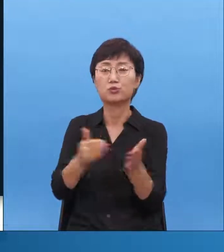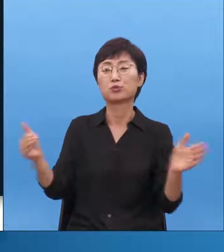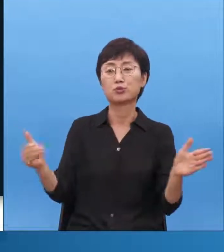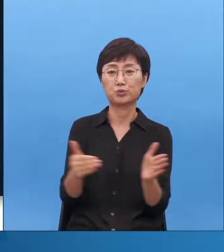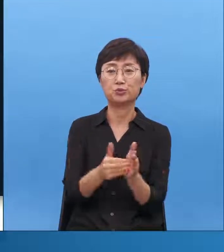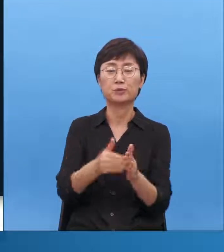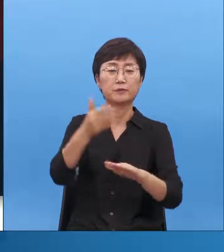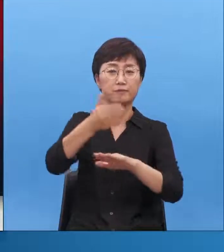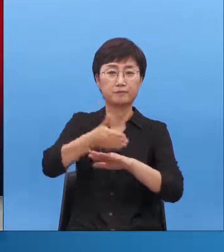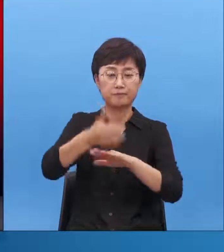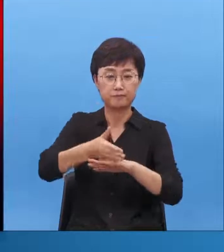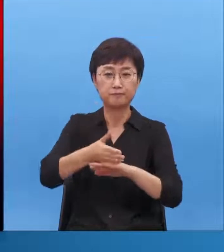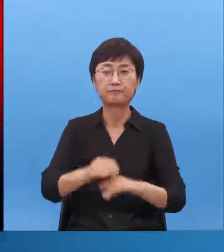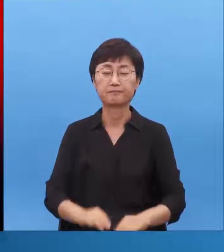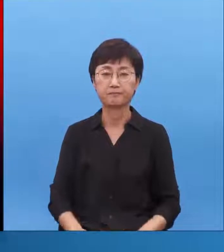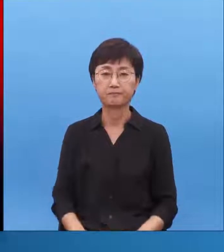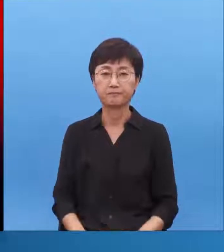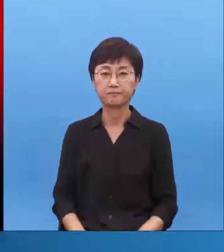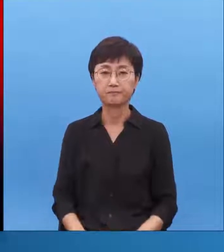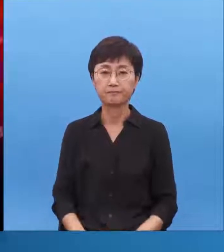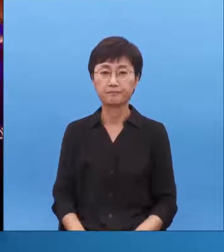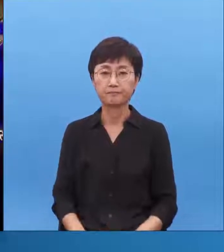마칩니다. 고맙습니다.